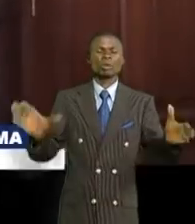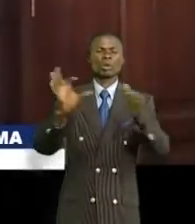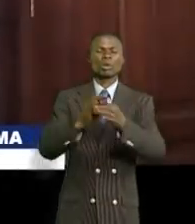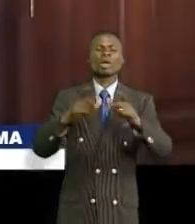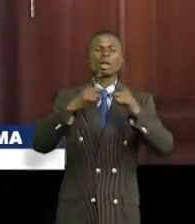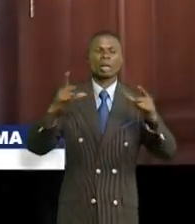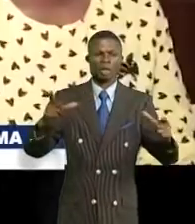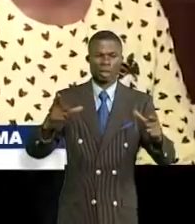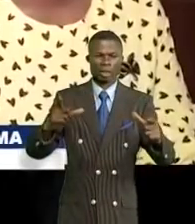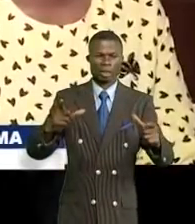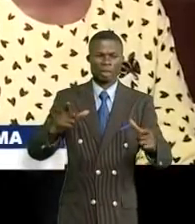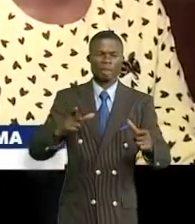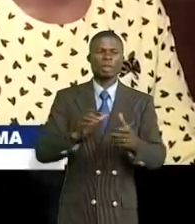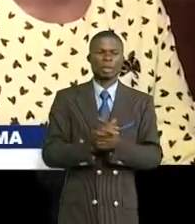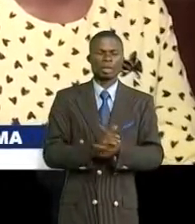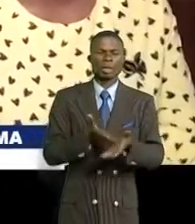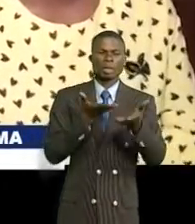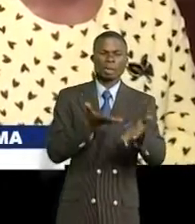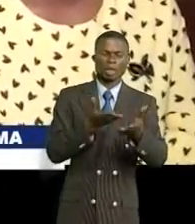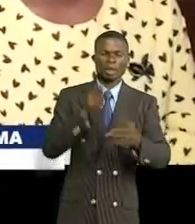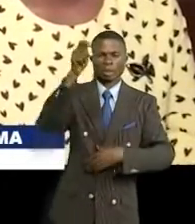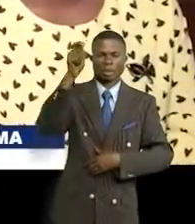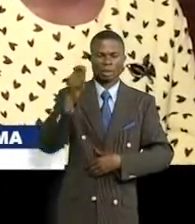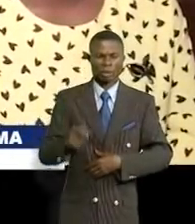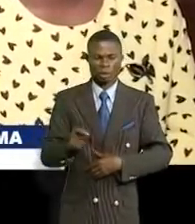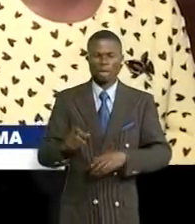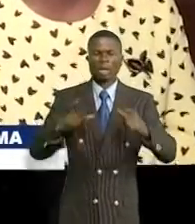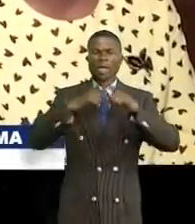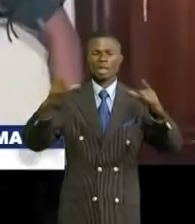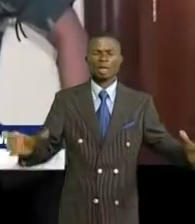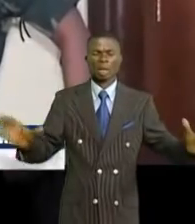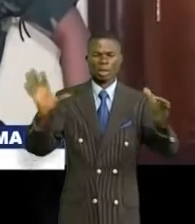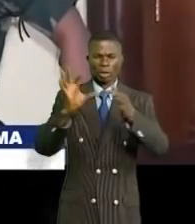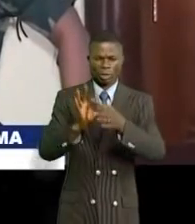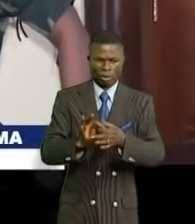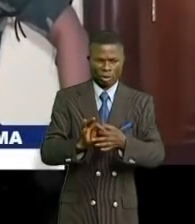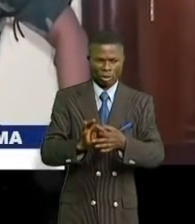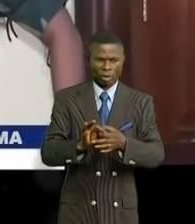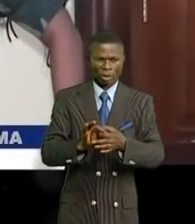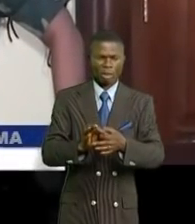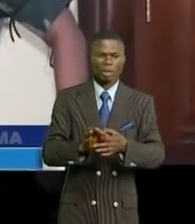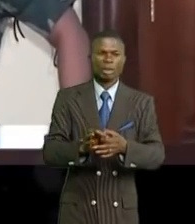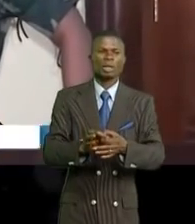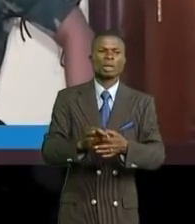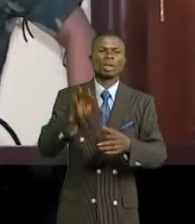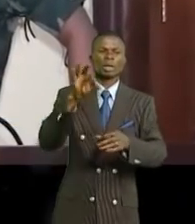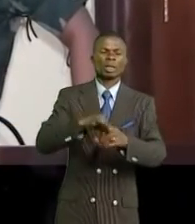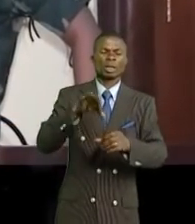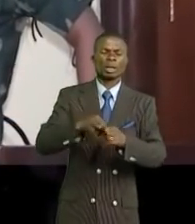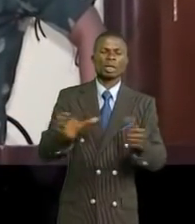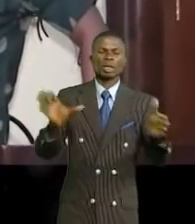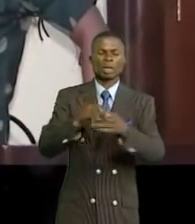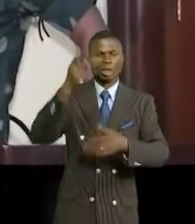inclure les forces qui fait grimper ses réalisations va inclure les politiques et la société